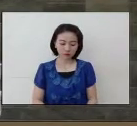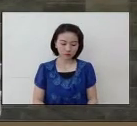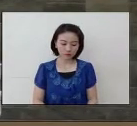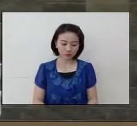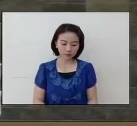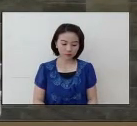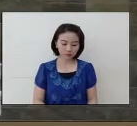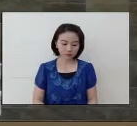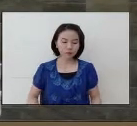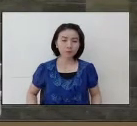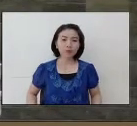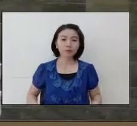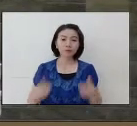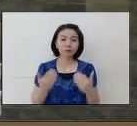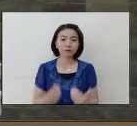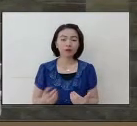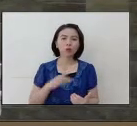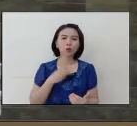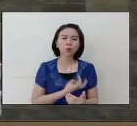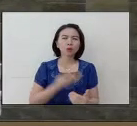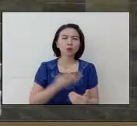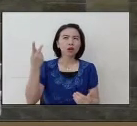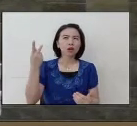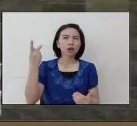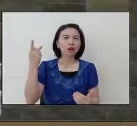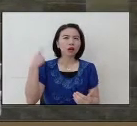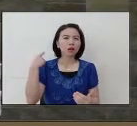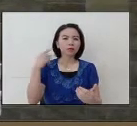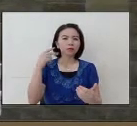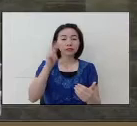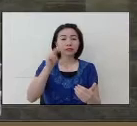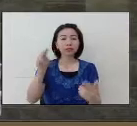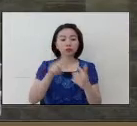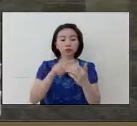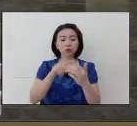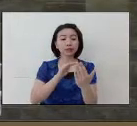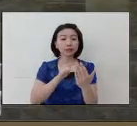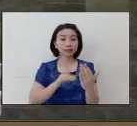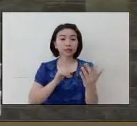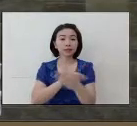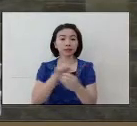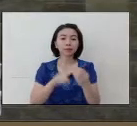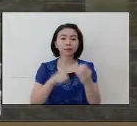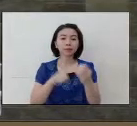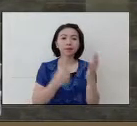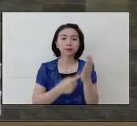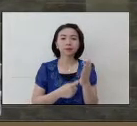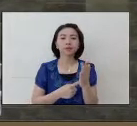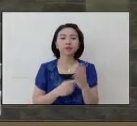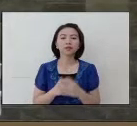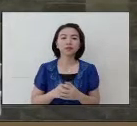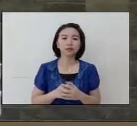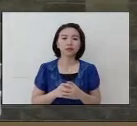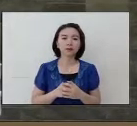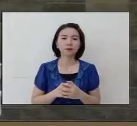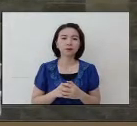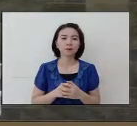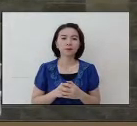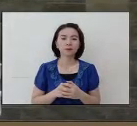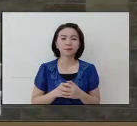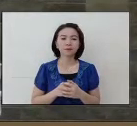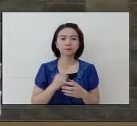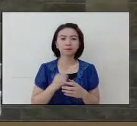pagbubulay-bulayan natin habang pinag-uusapan natin sa loob ng tahanan natin ng ating mga pamilya, kasama ang ating mga